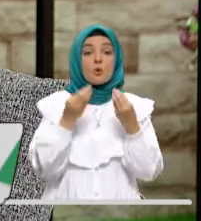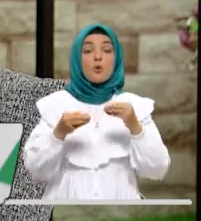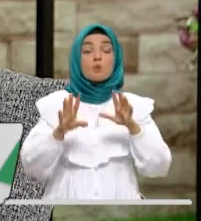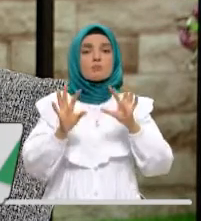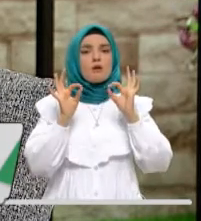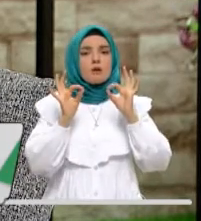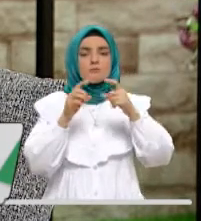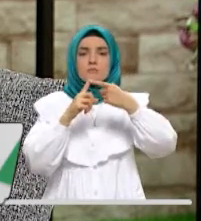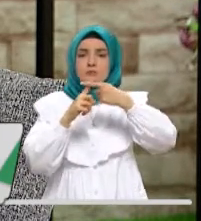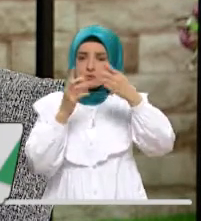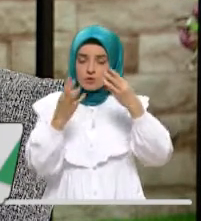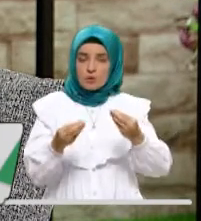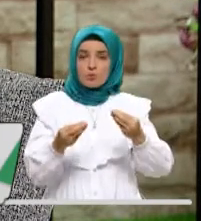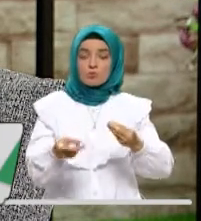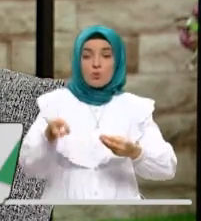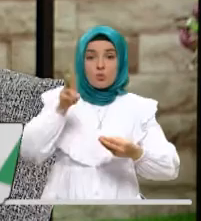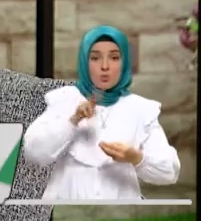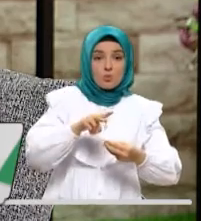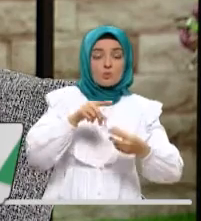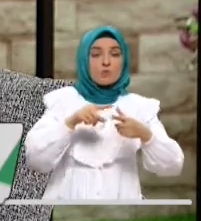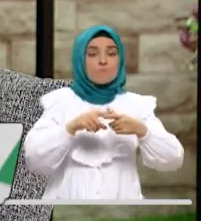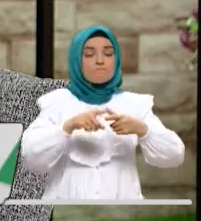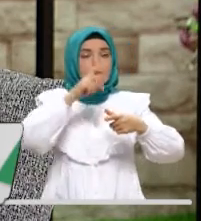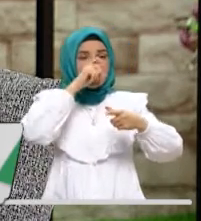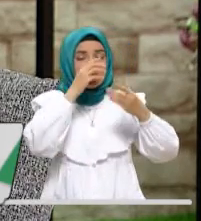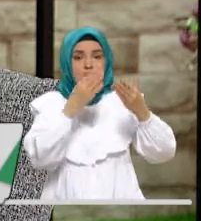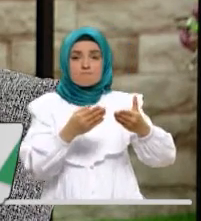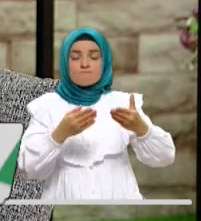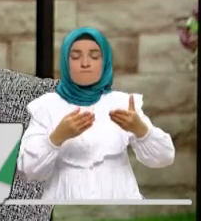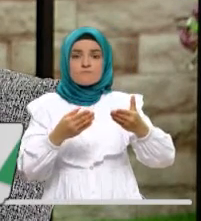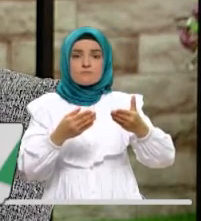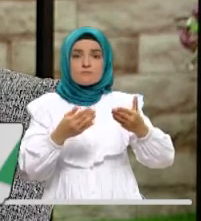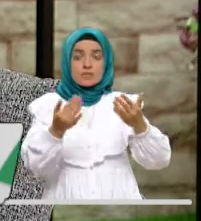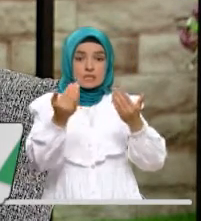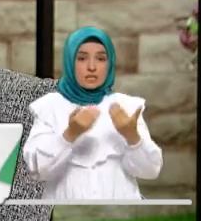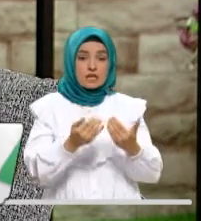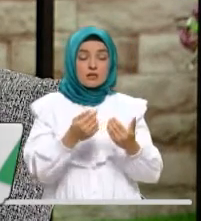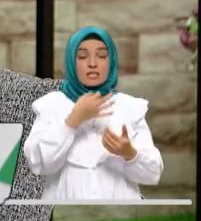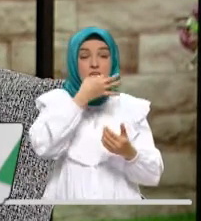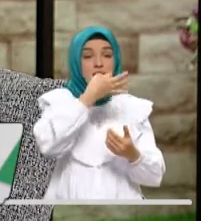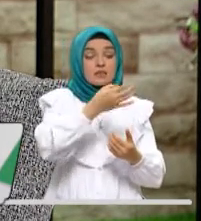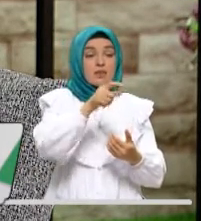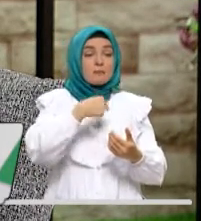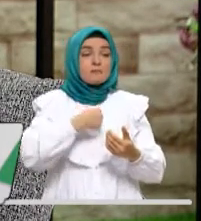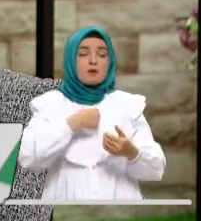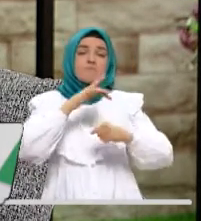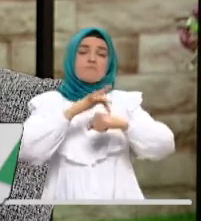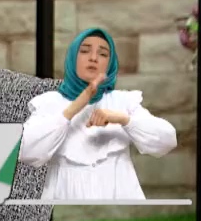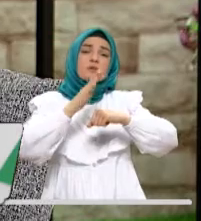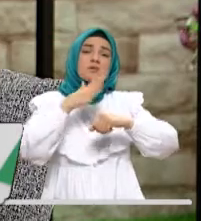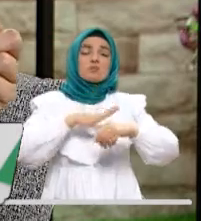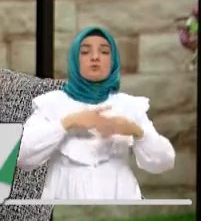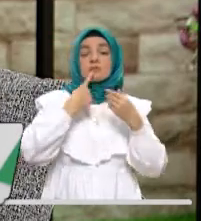kaldı. Öldüğünde Fatih Sultan Mehmet tahta geçtiğinde izin istedi oğlundan. Ben de gitmek istiyorum ülkeme.